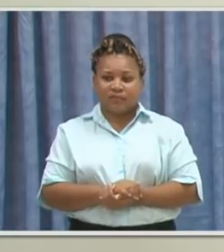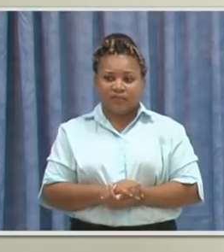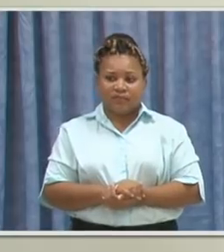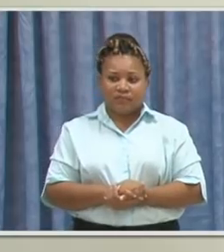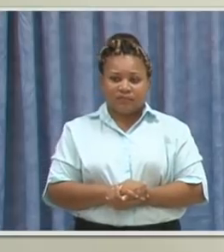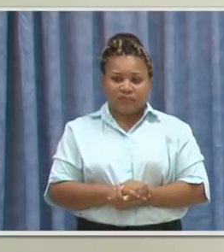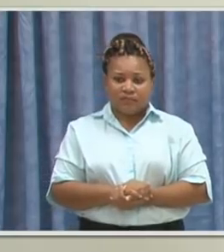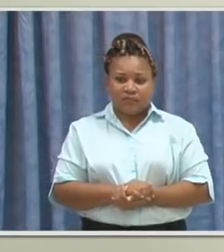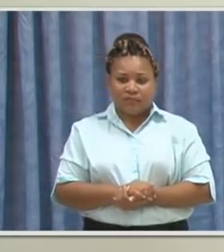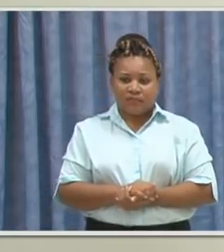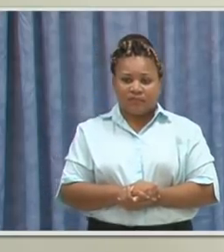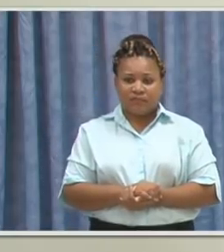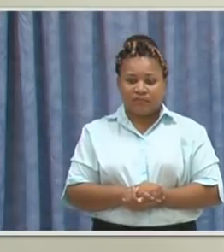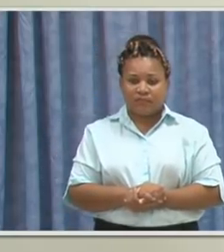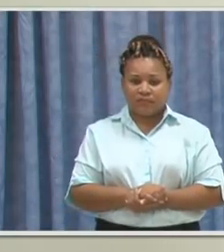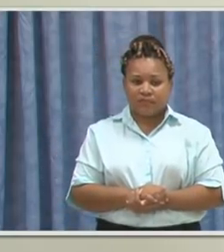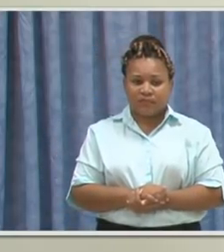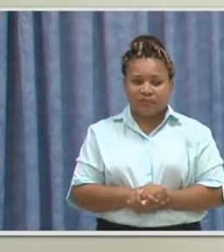pouvons tester,